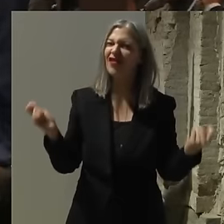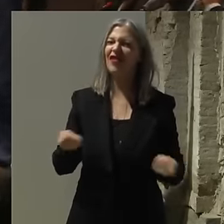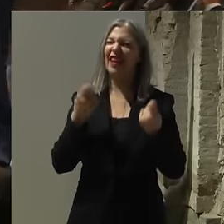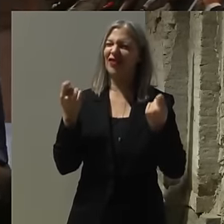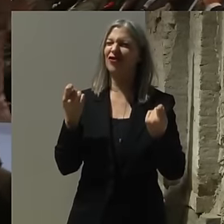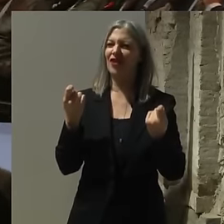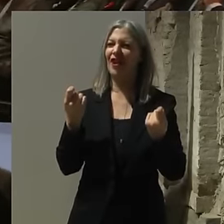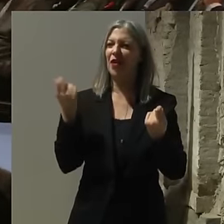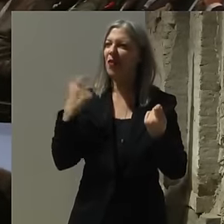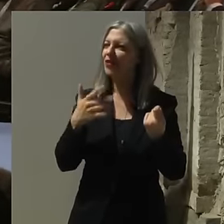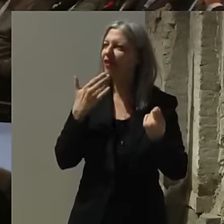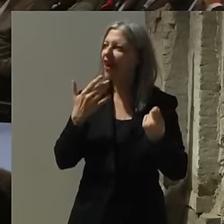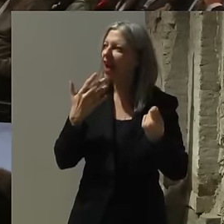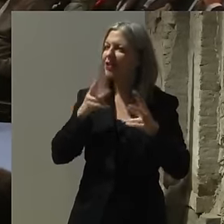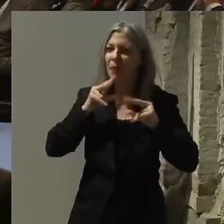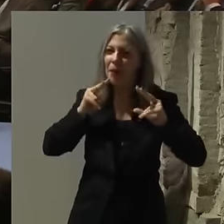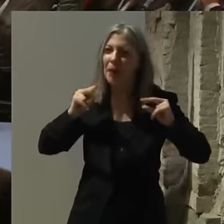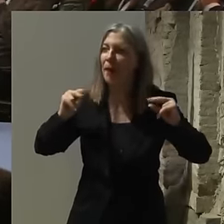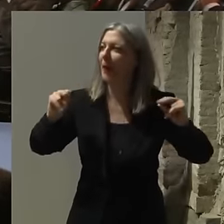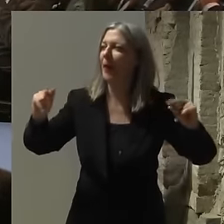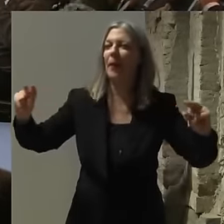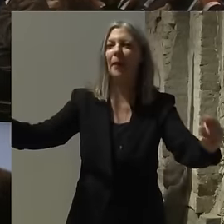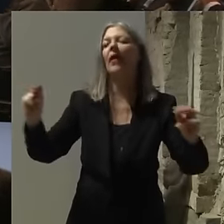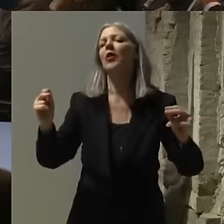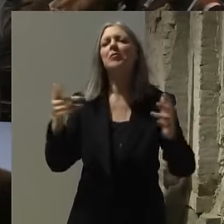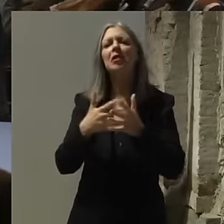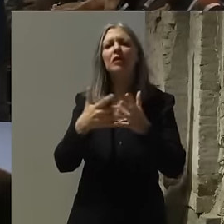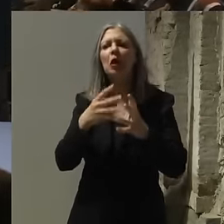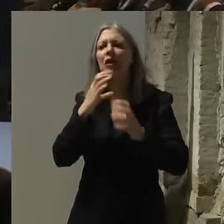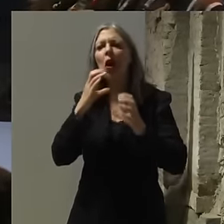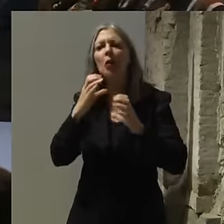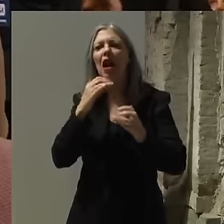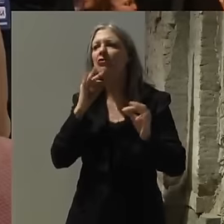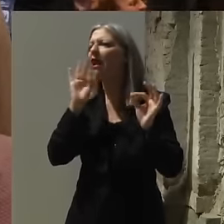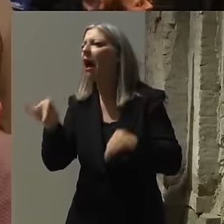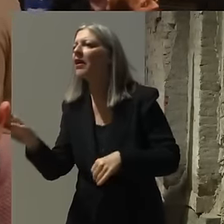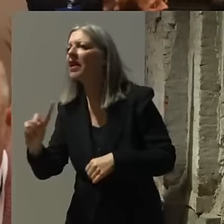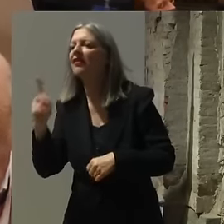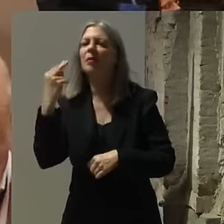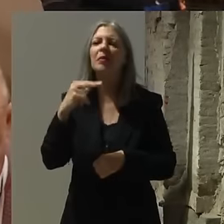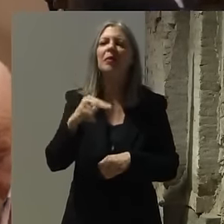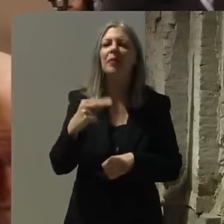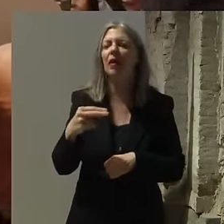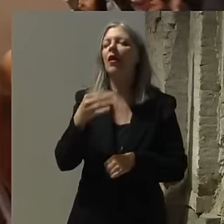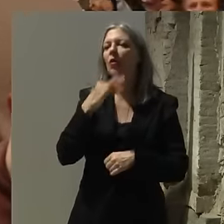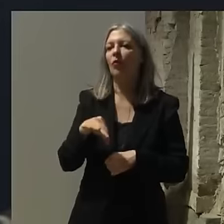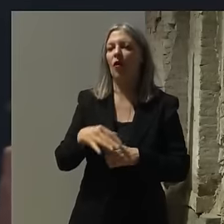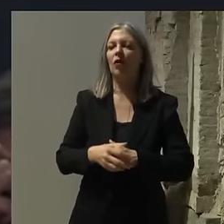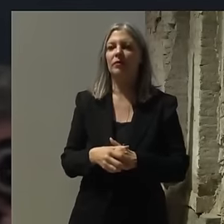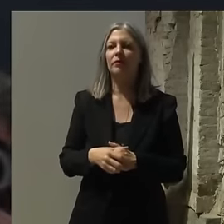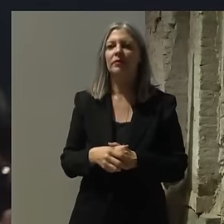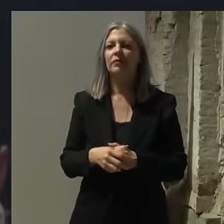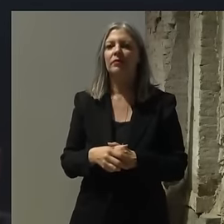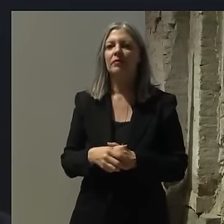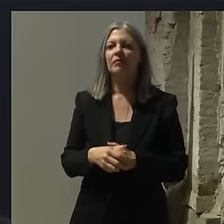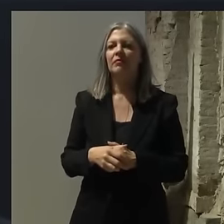con il tam tam le difficoltà di comunicazione che spesso abbiamo. Vi prego ragazzi, chi può, laggiù c'è ancora posto,